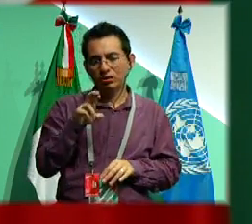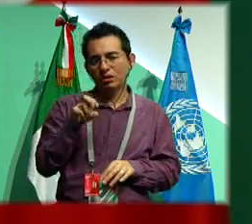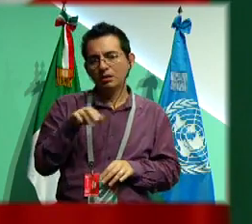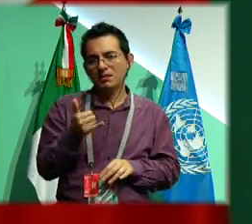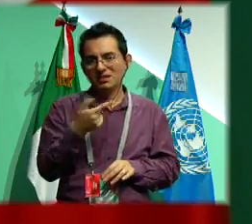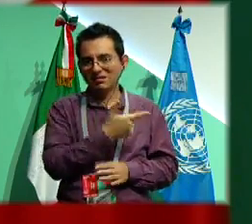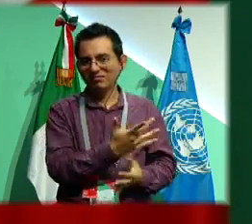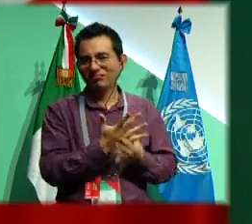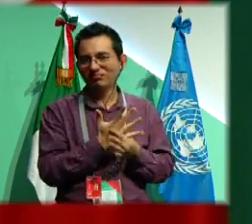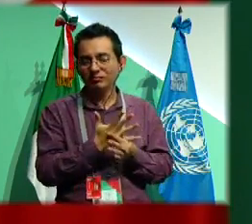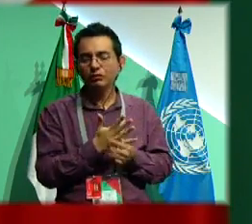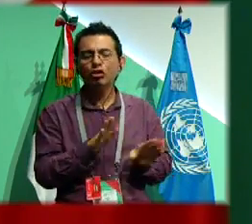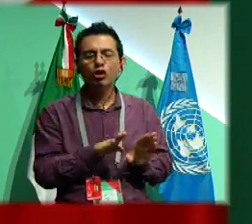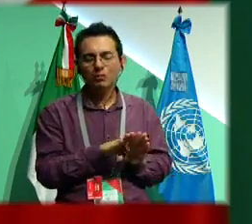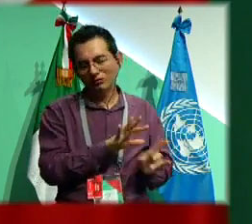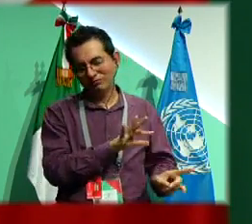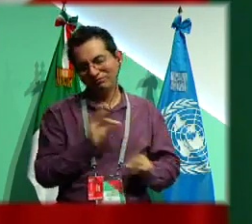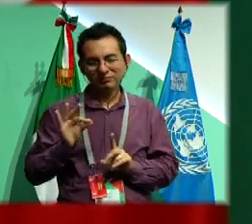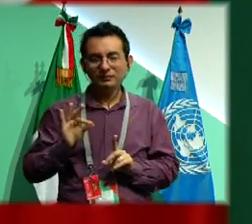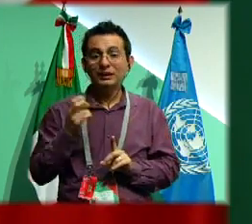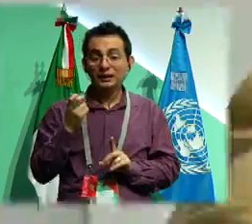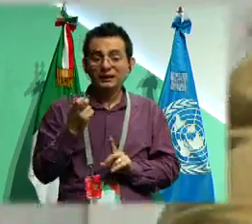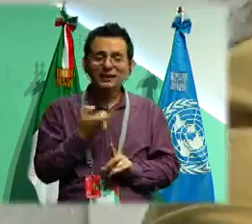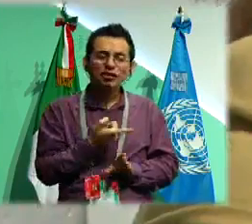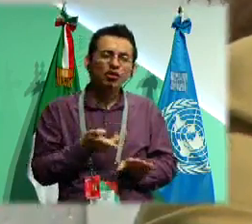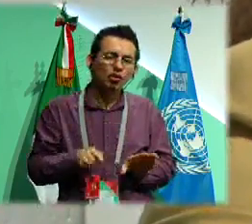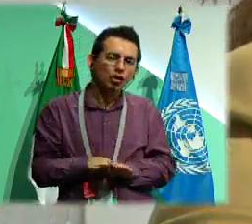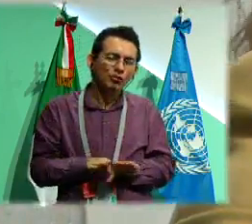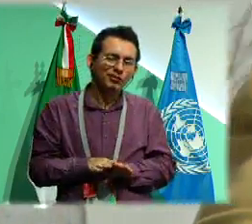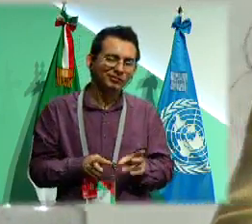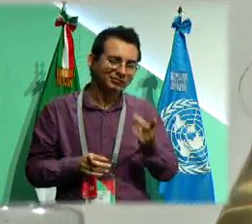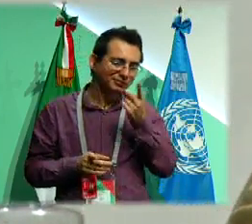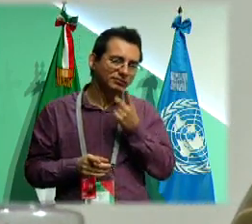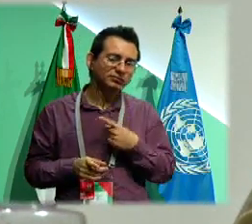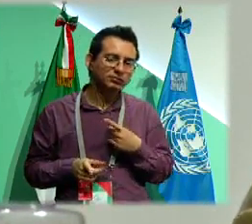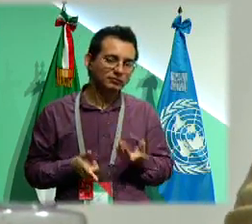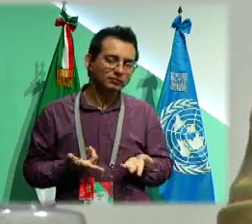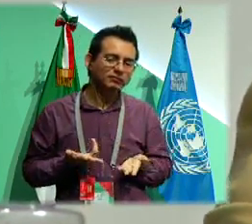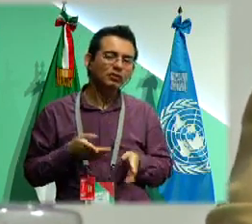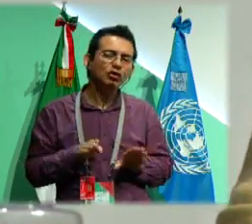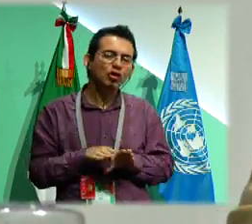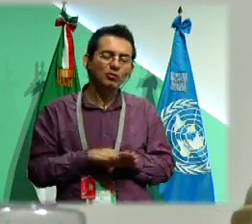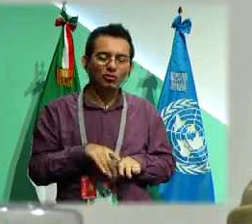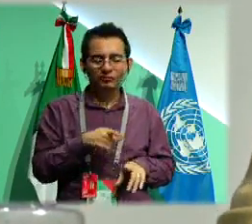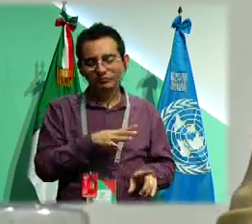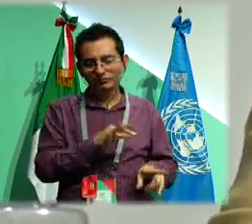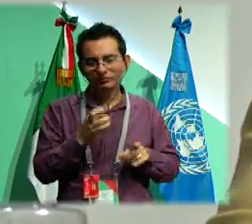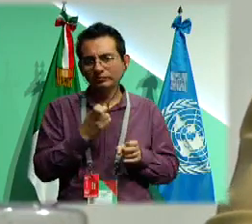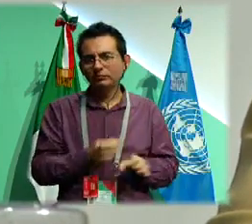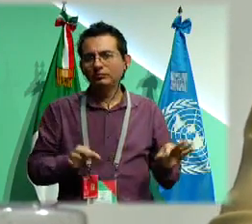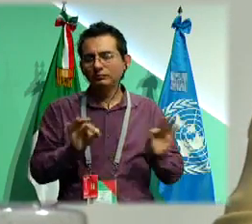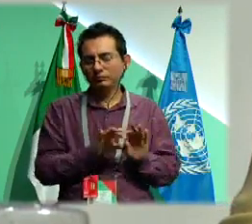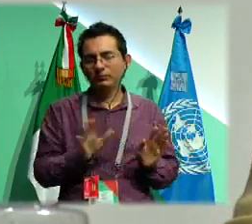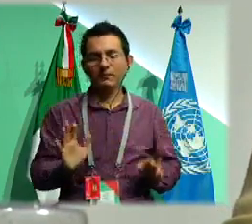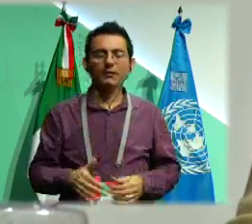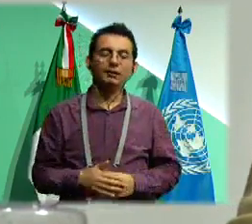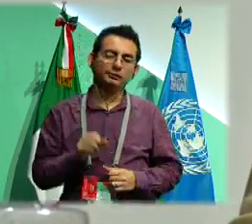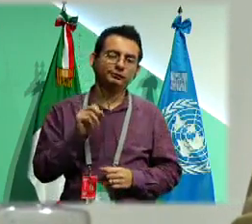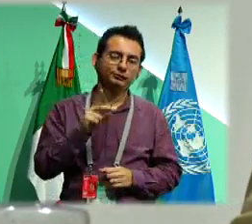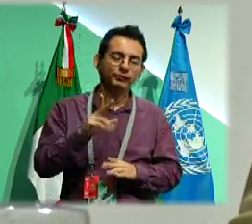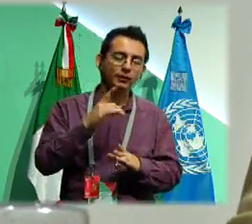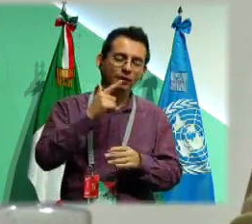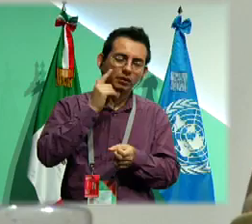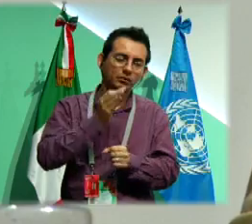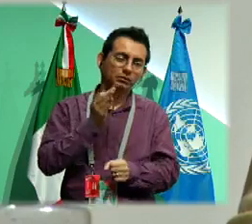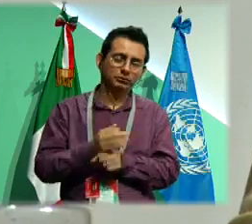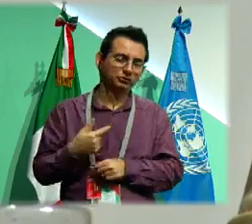les réunir? À quoi est-ce que cela ressemblerait? Qu'est-ce qui se passerait? Lorsque j'ai commencé à travailler